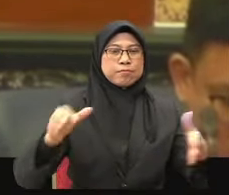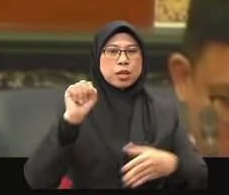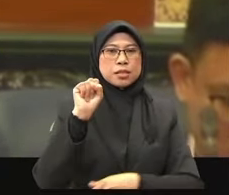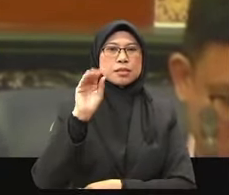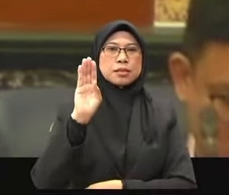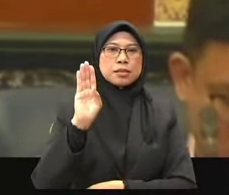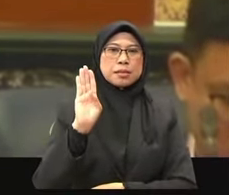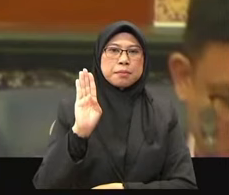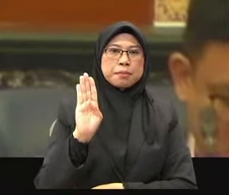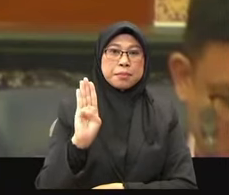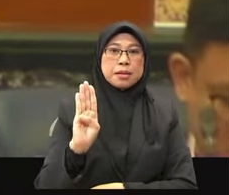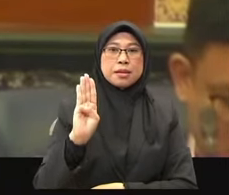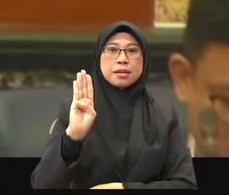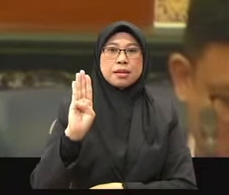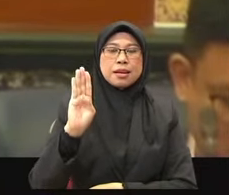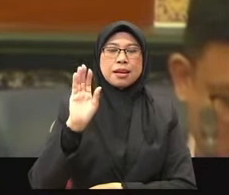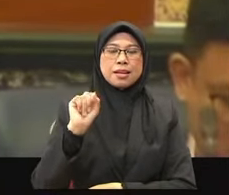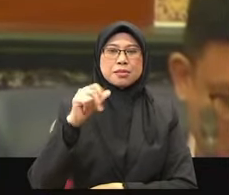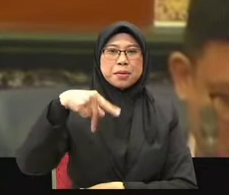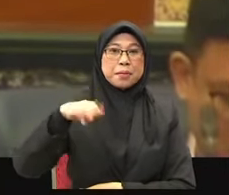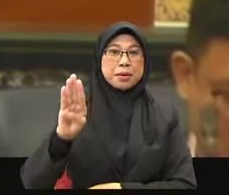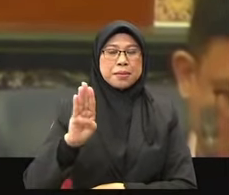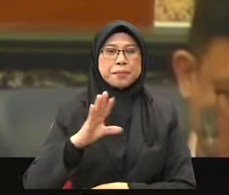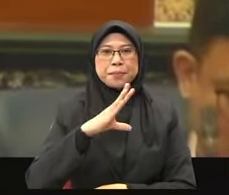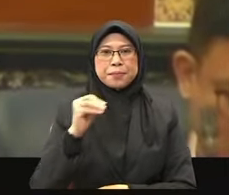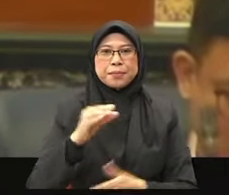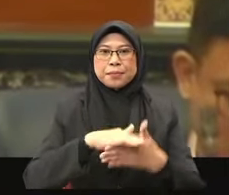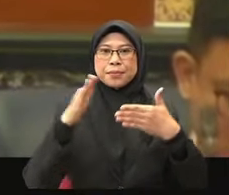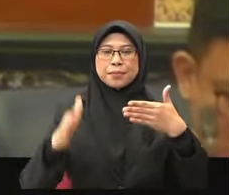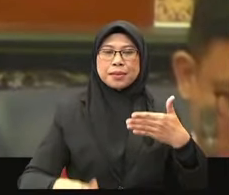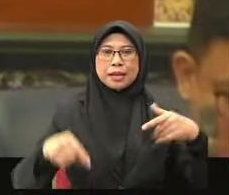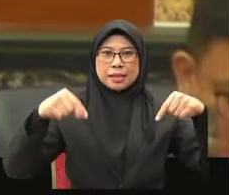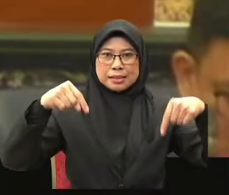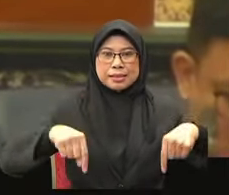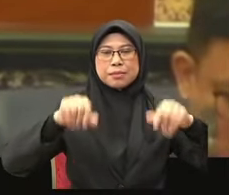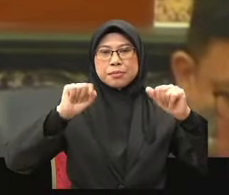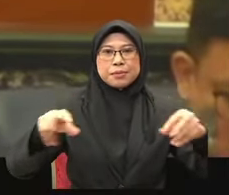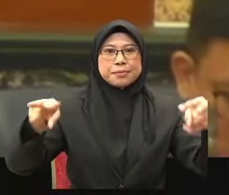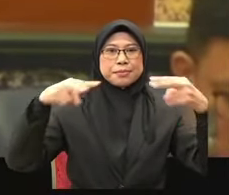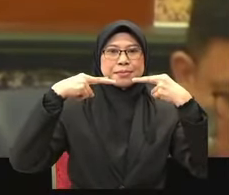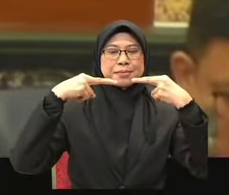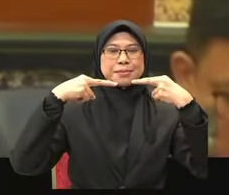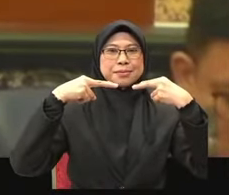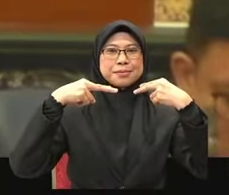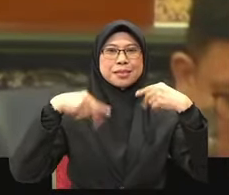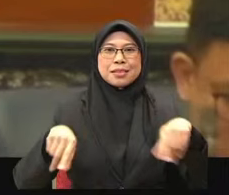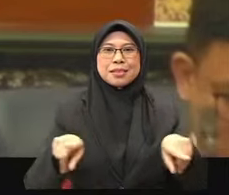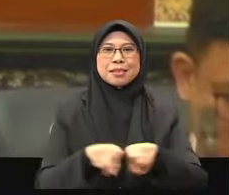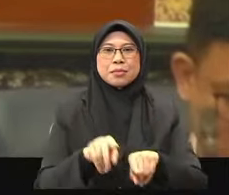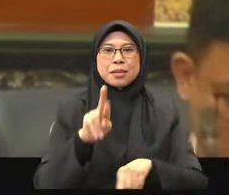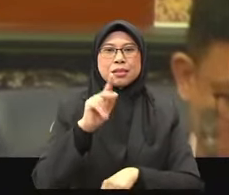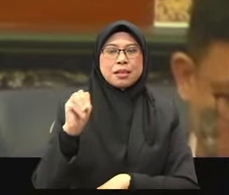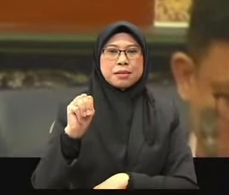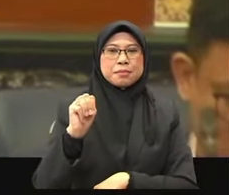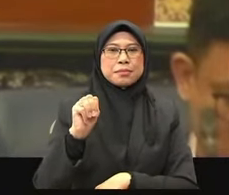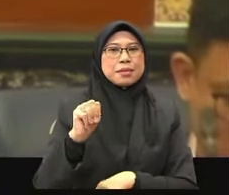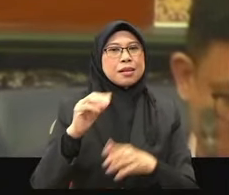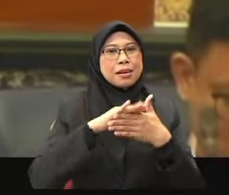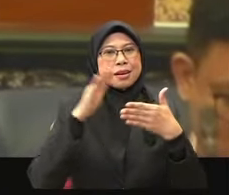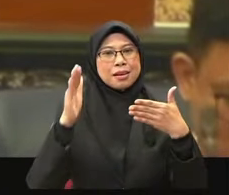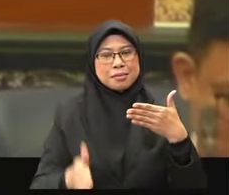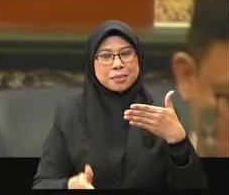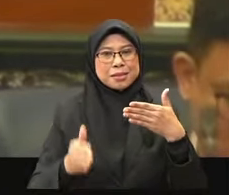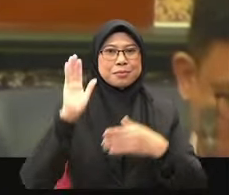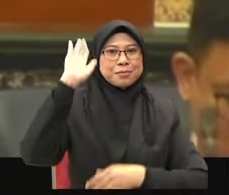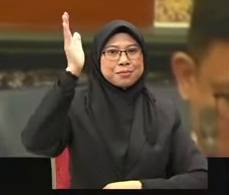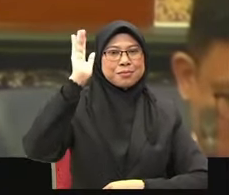sini Tuan Yang Dipertua, saya ingin tahu apakah dan berapakah peruntukan untuk meningkatkan industri agro pelancongan negara kita dan Sarawak khasnya. Saya juga